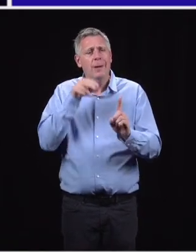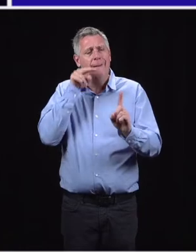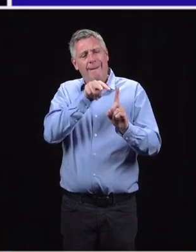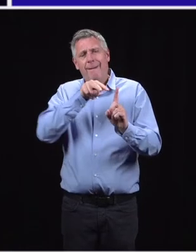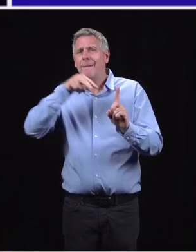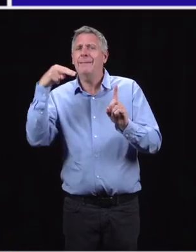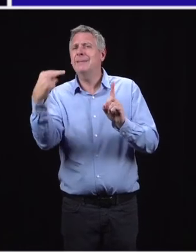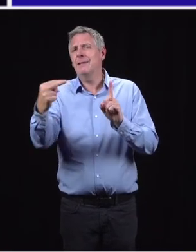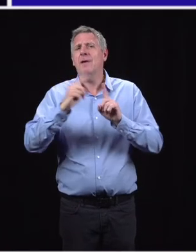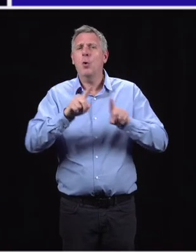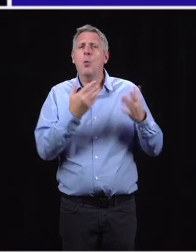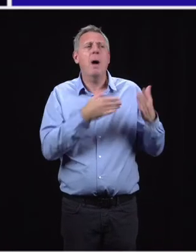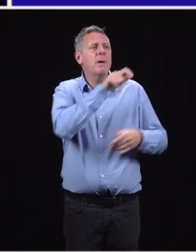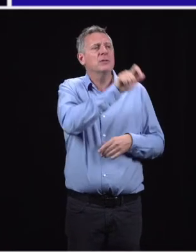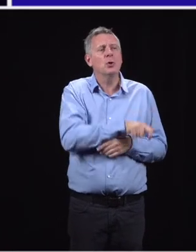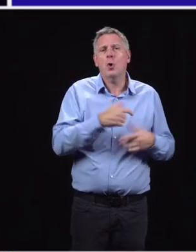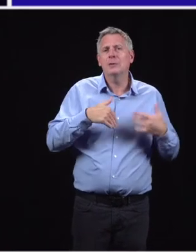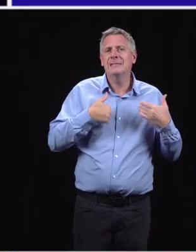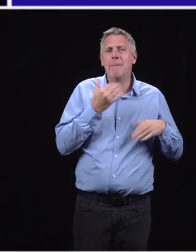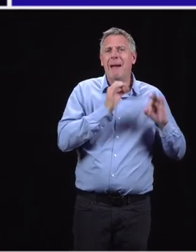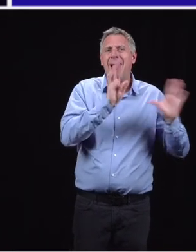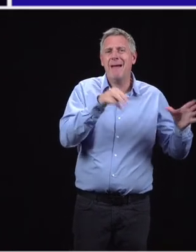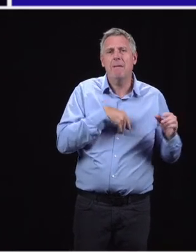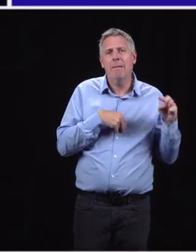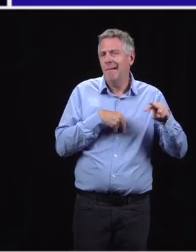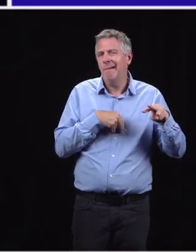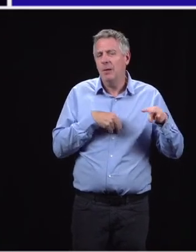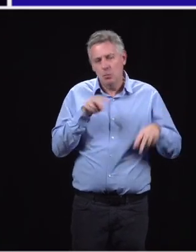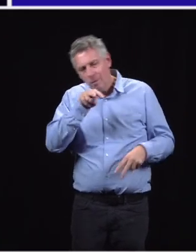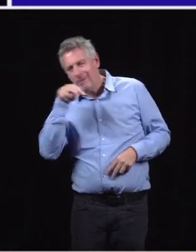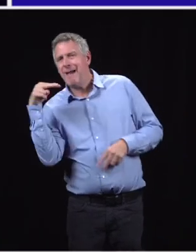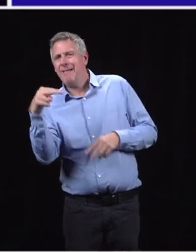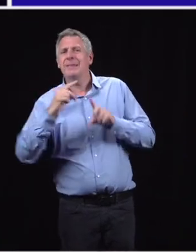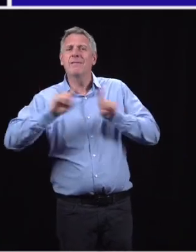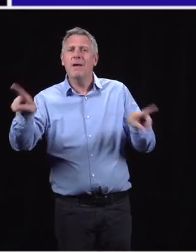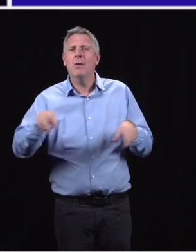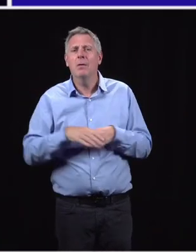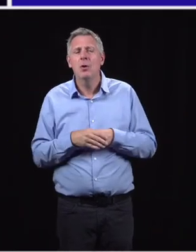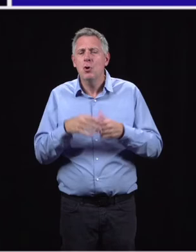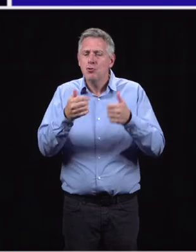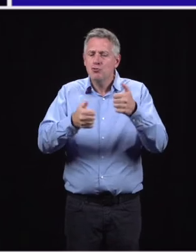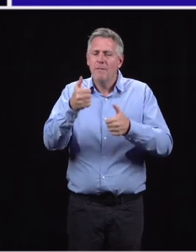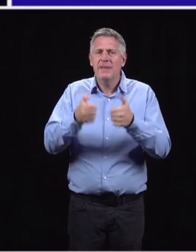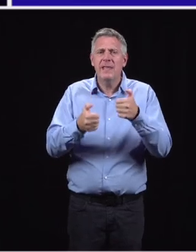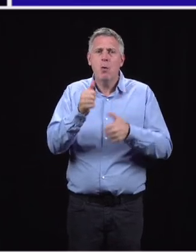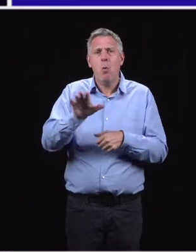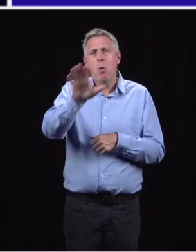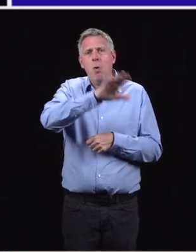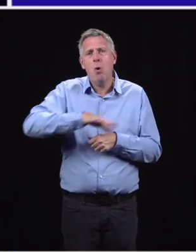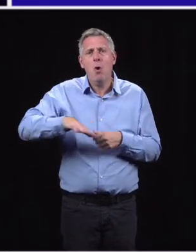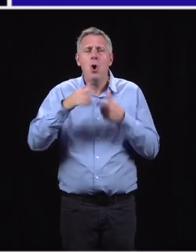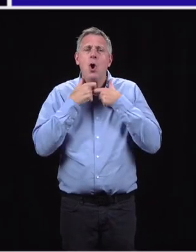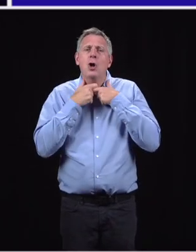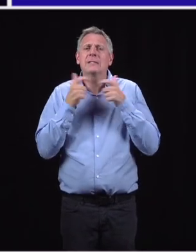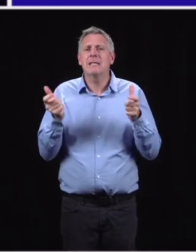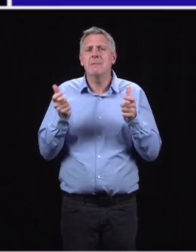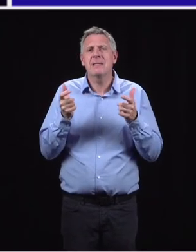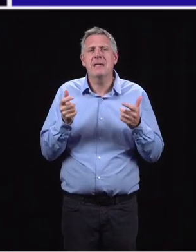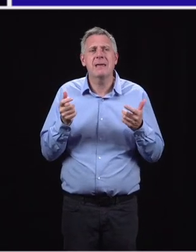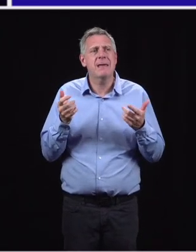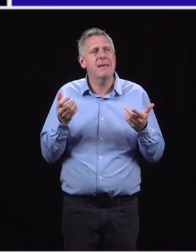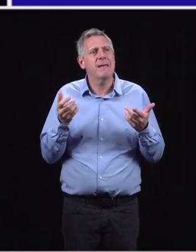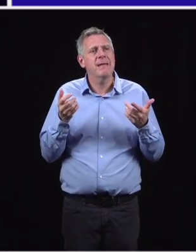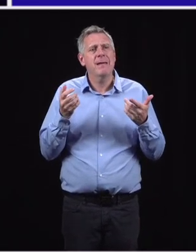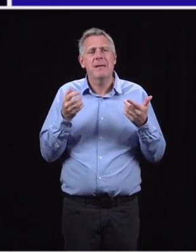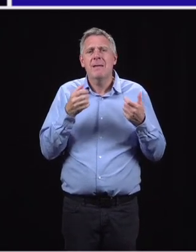et c'est vrai que par exemple pour l'autisme dans dans la plupart des jeux vidéo on va pas pouvoir se dire que les notions d'accessibilité ça concerne aussi